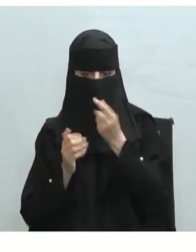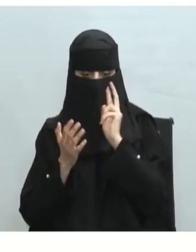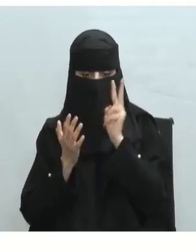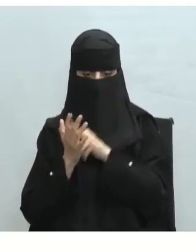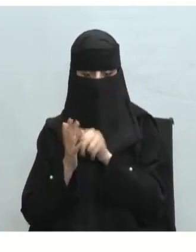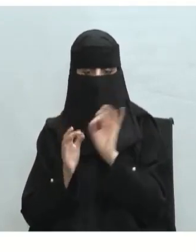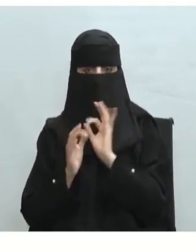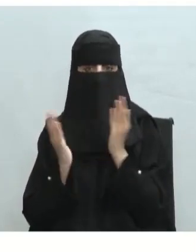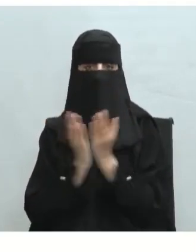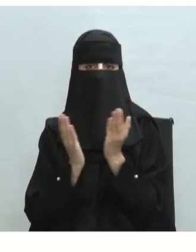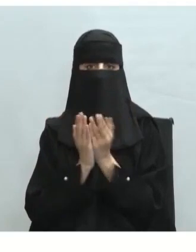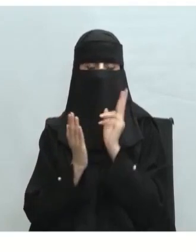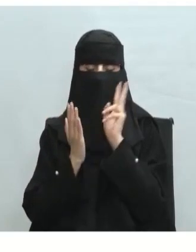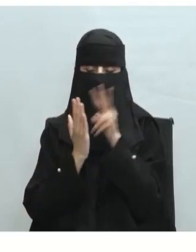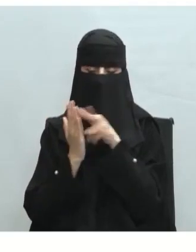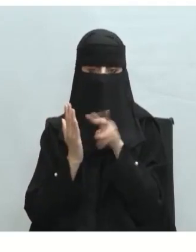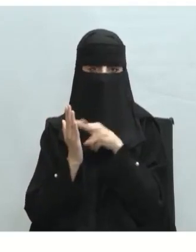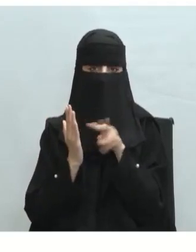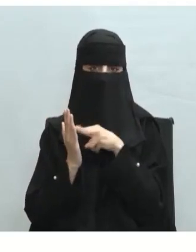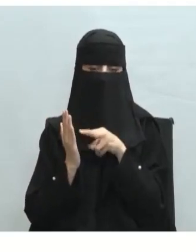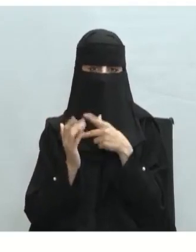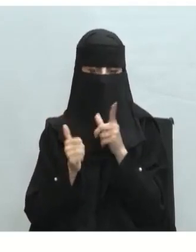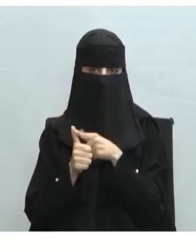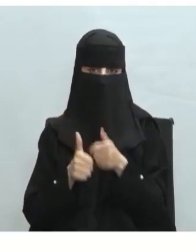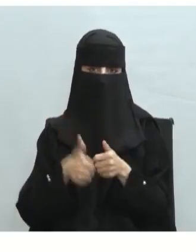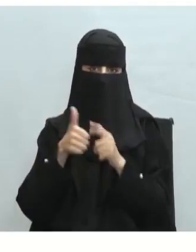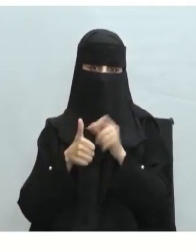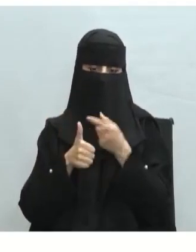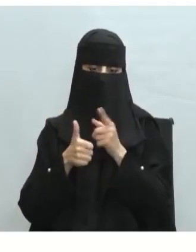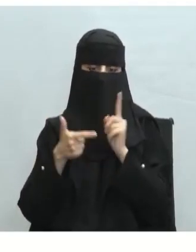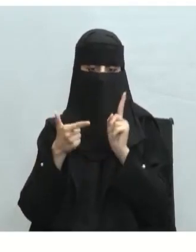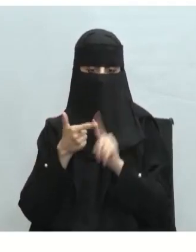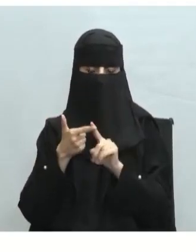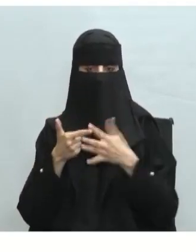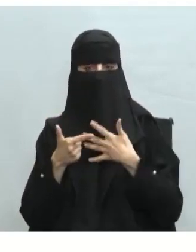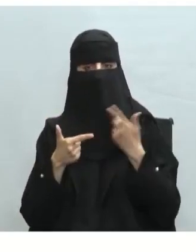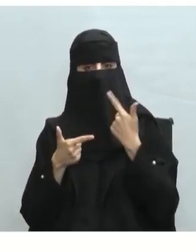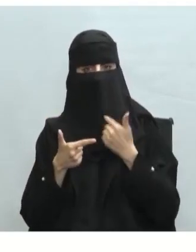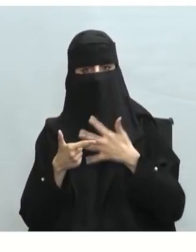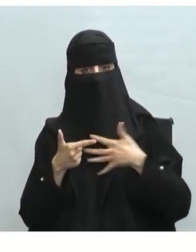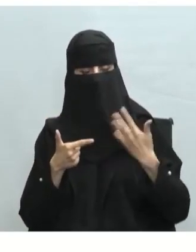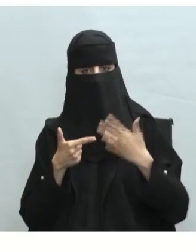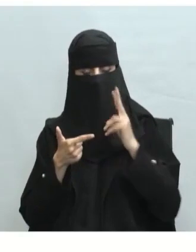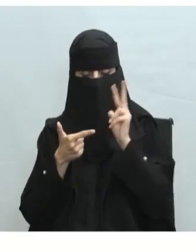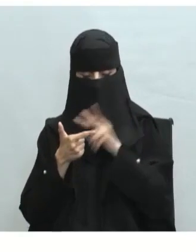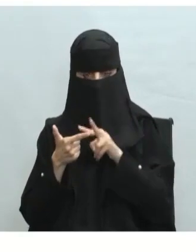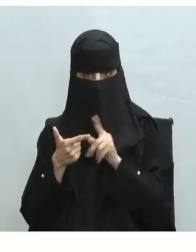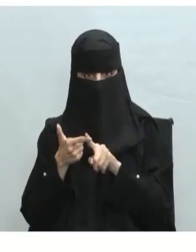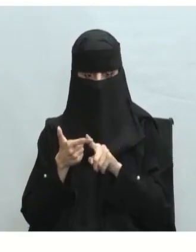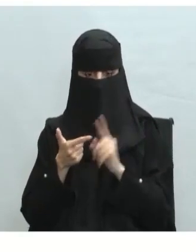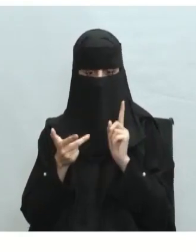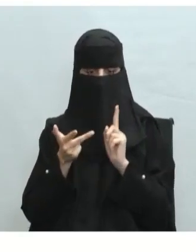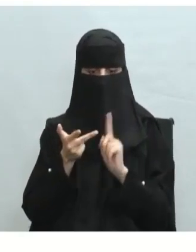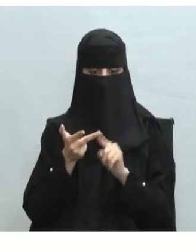المستجدات هذا الاول المستجدات القراءه الثاني للاستمتاع جميل الثالث